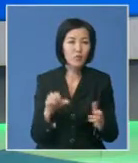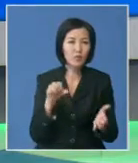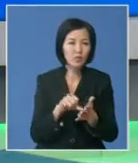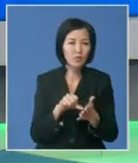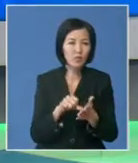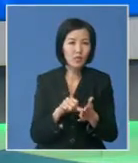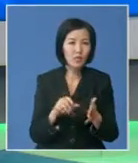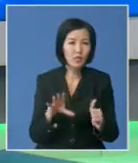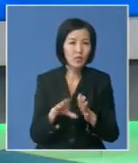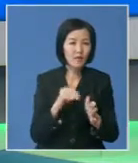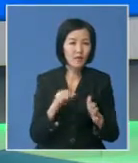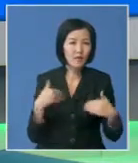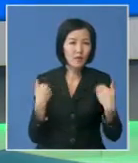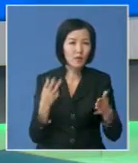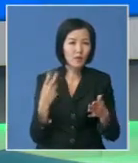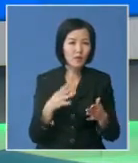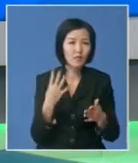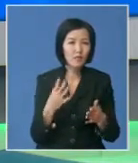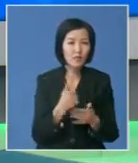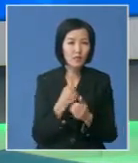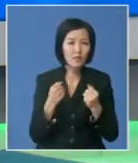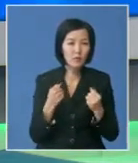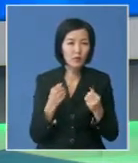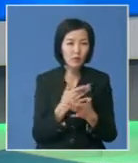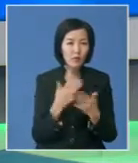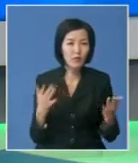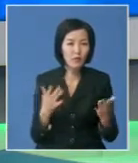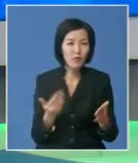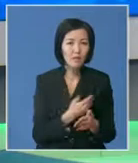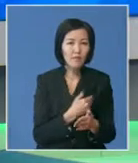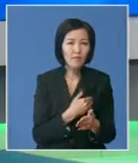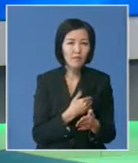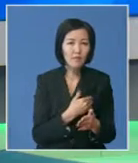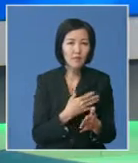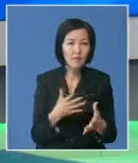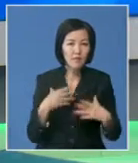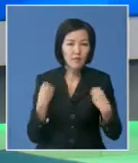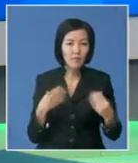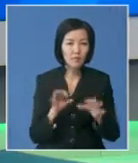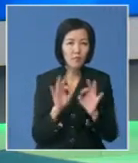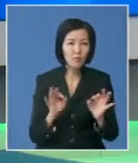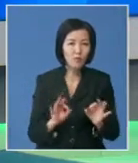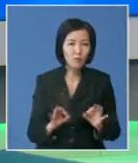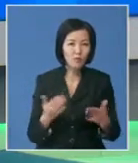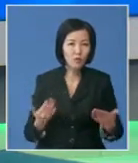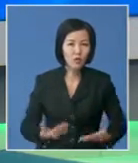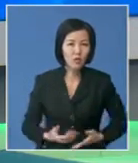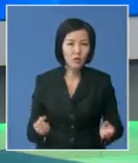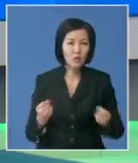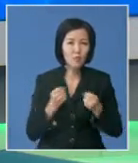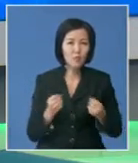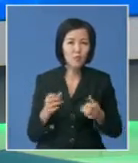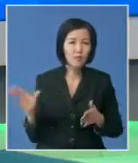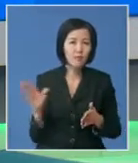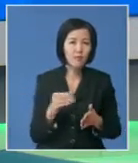24 вида спорта а заинтересовались и выразили желание посвятить себя здоровому образу жизни и спорту практически все